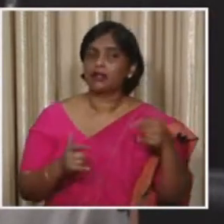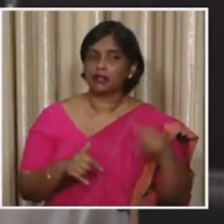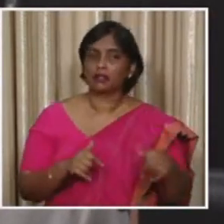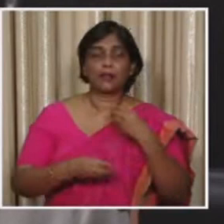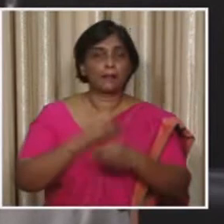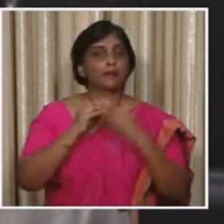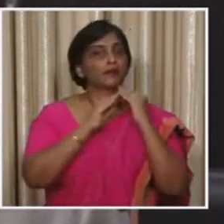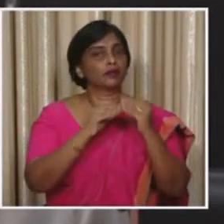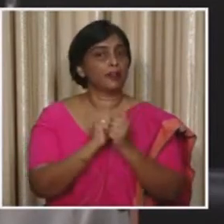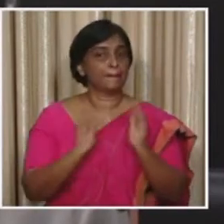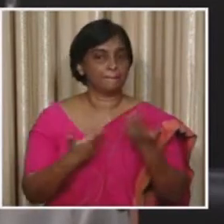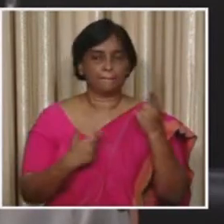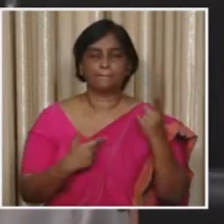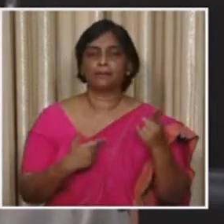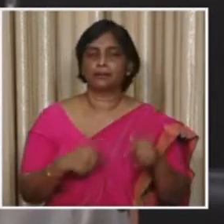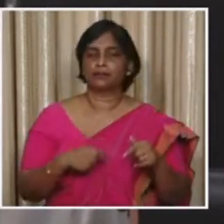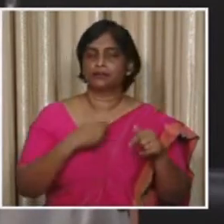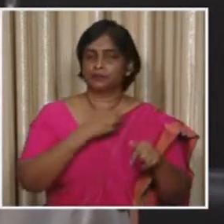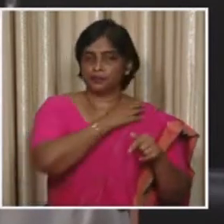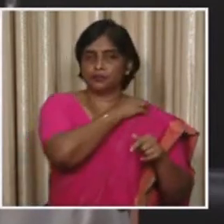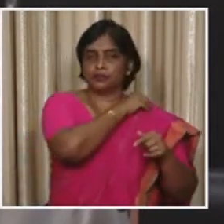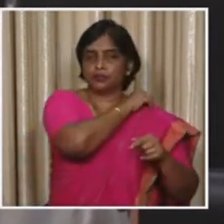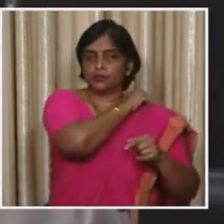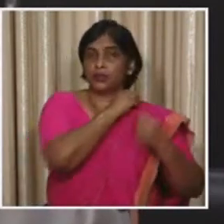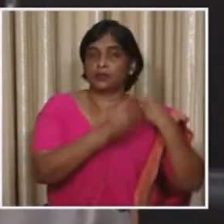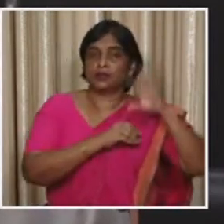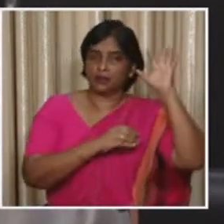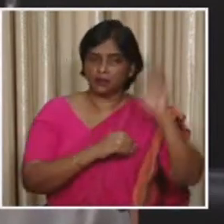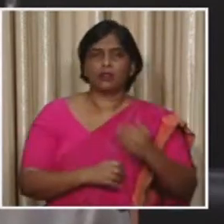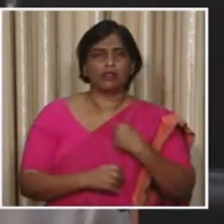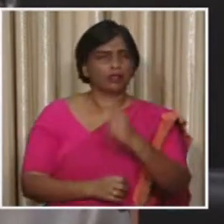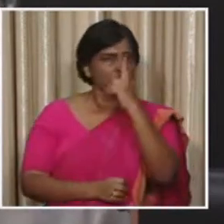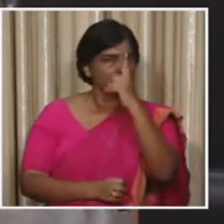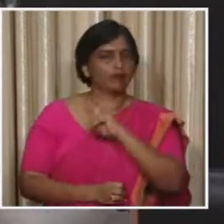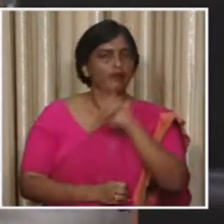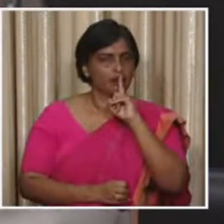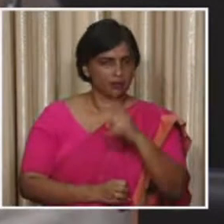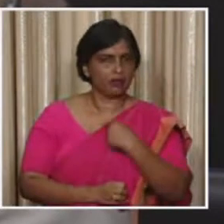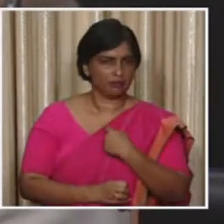දැන් කර්මාන්ත ශාලා පටන් ගන්න දැන් ආයෝජනය ගේන්නේ මම තව එකක් අහනවා